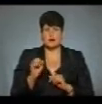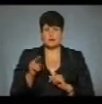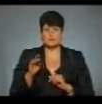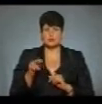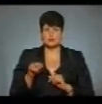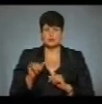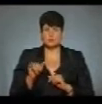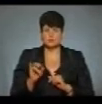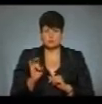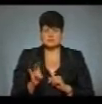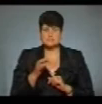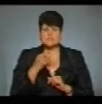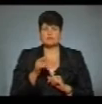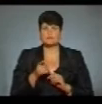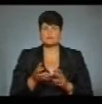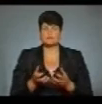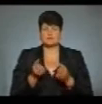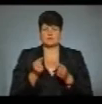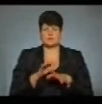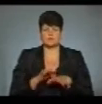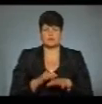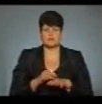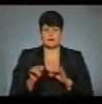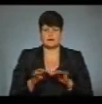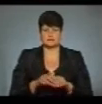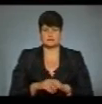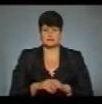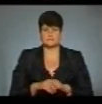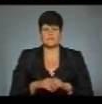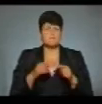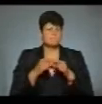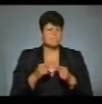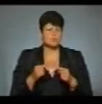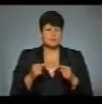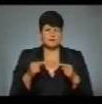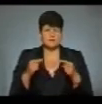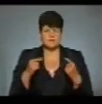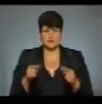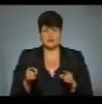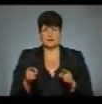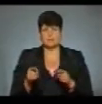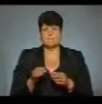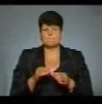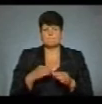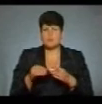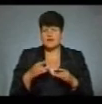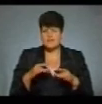чому він підтримує проведення акції «День без поліетилену». Будь-який поліетилен,